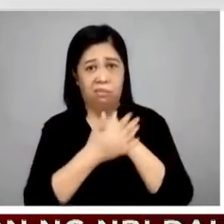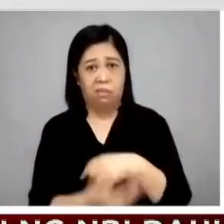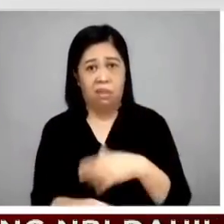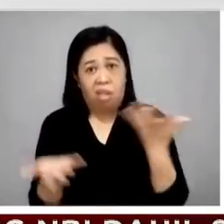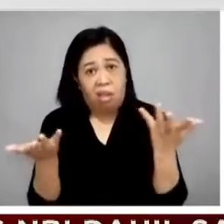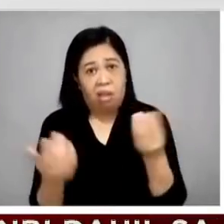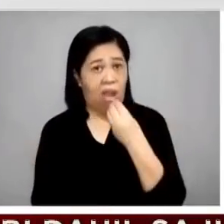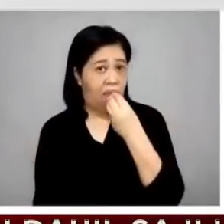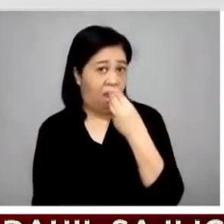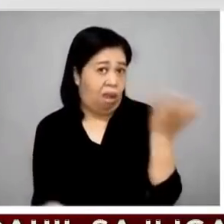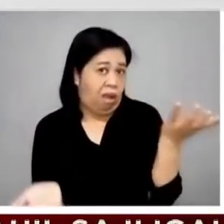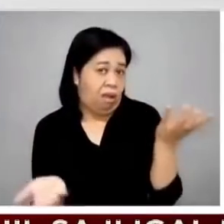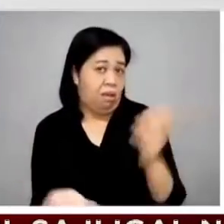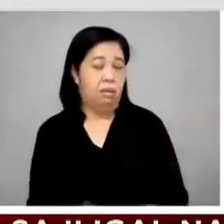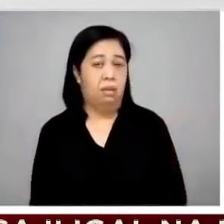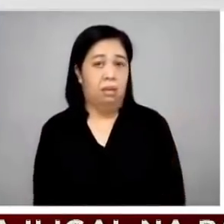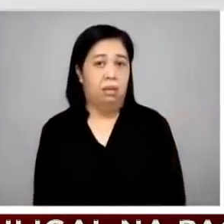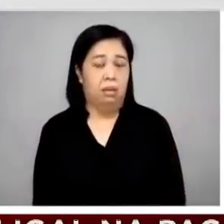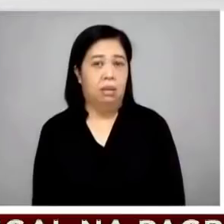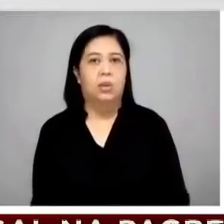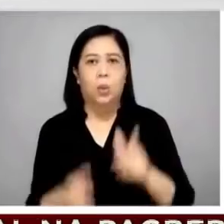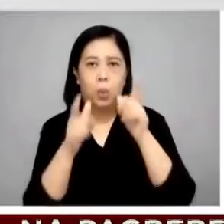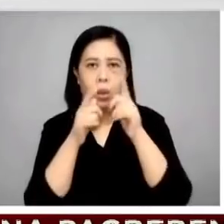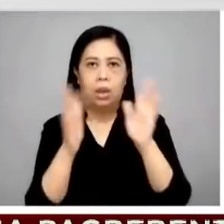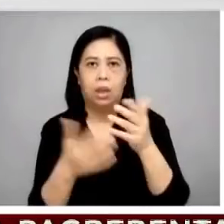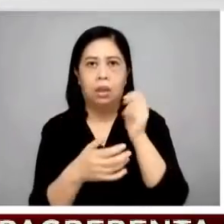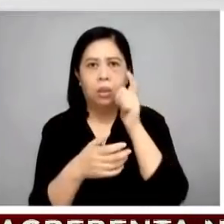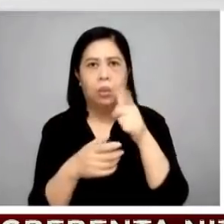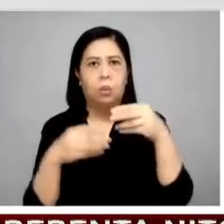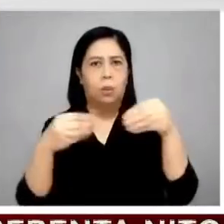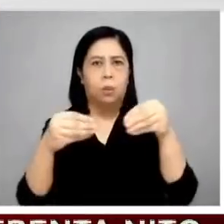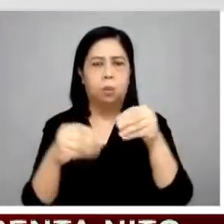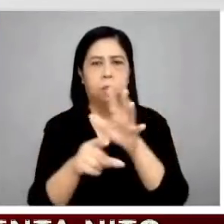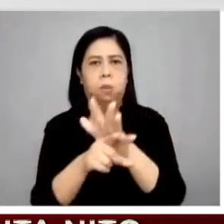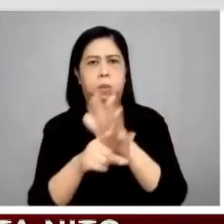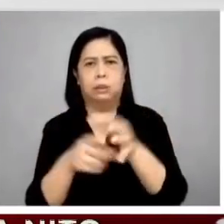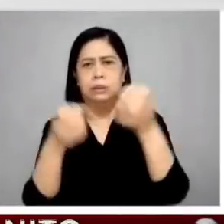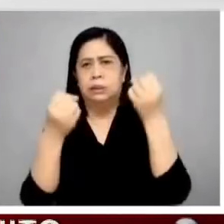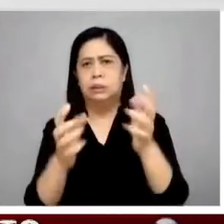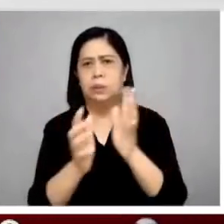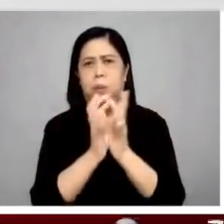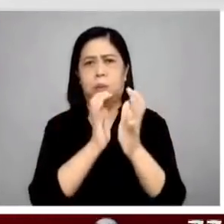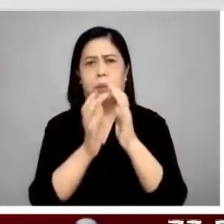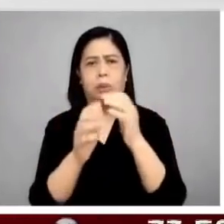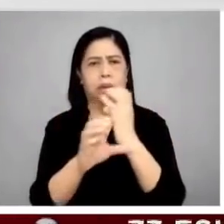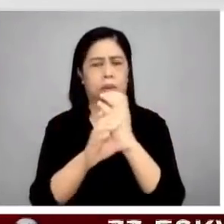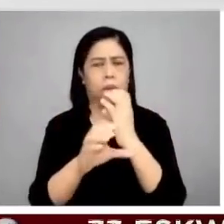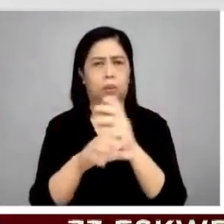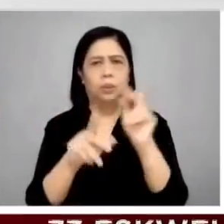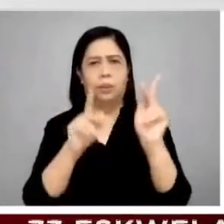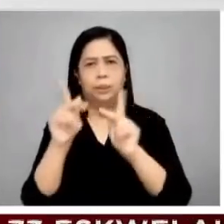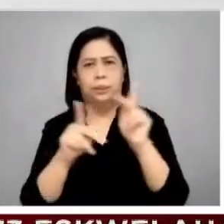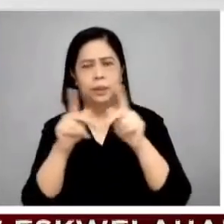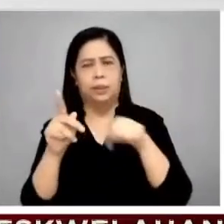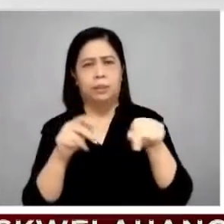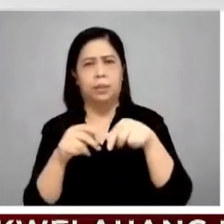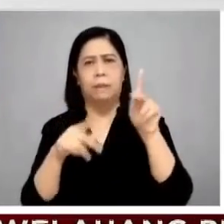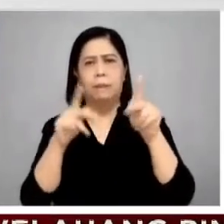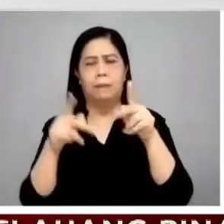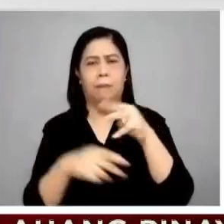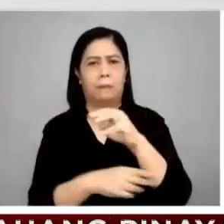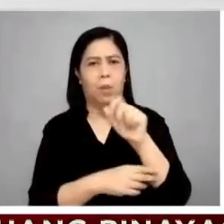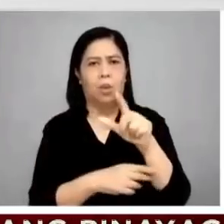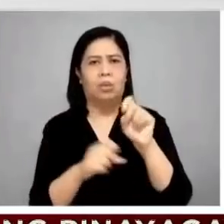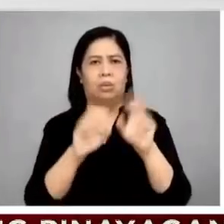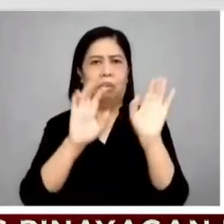nga. Mistula namang araw ng pamamalengke sa dami ng tao at sasakyan sa Naga City People's Mall, kaya nabaliwala